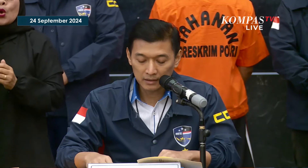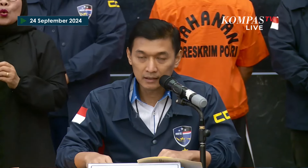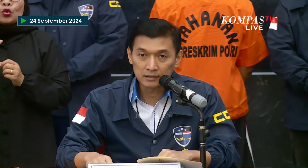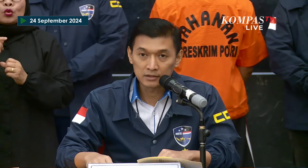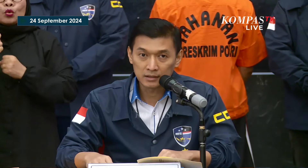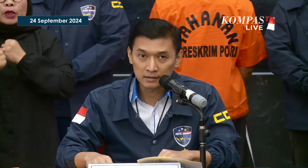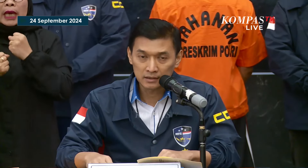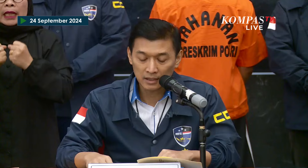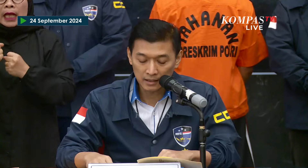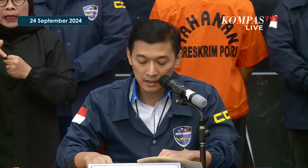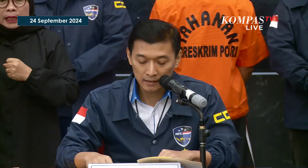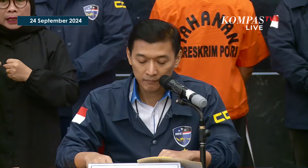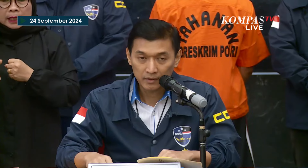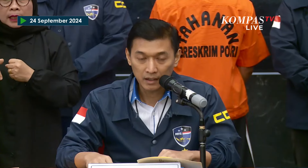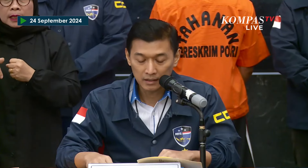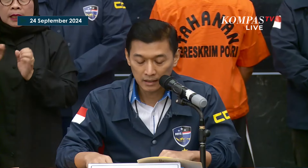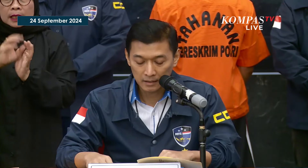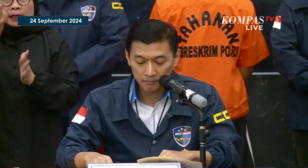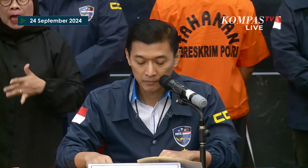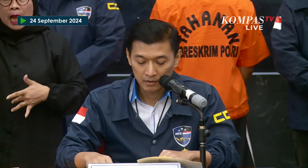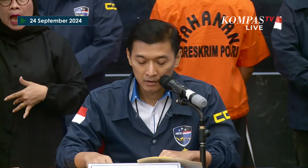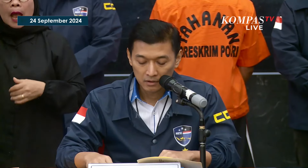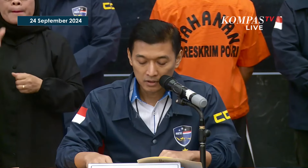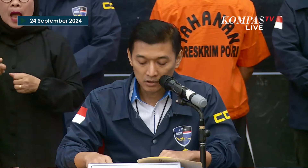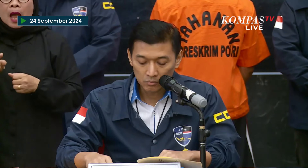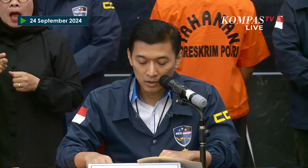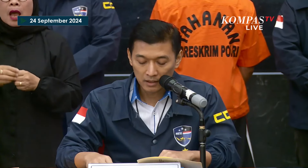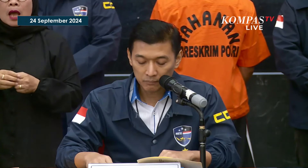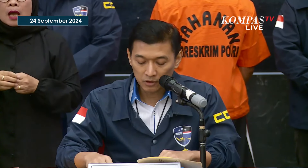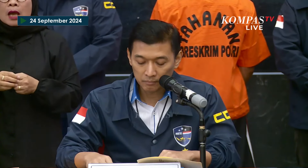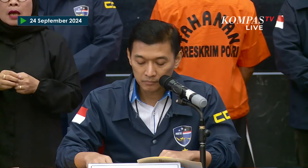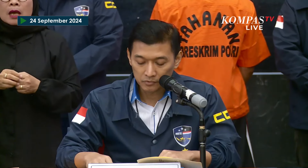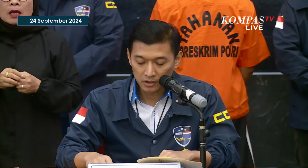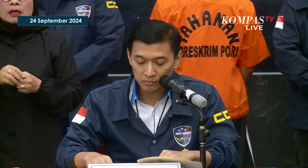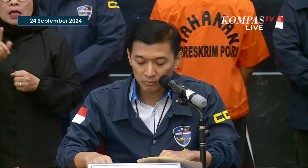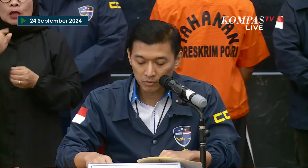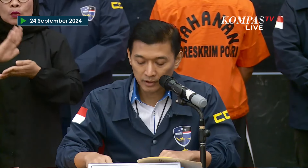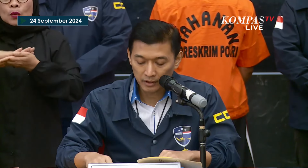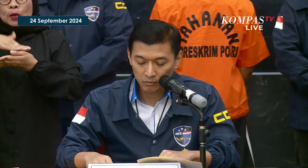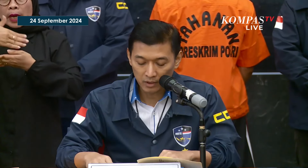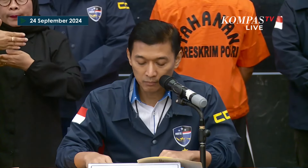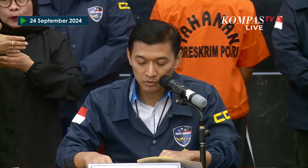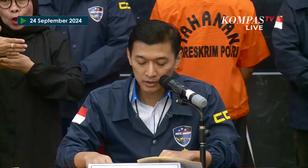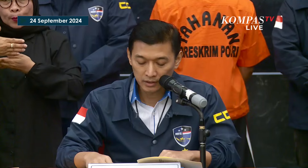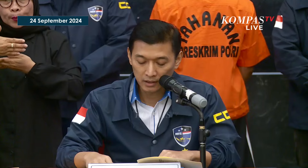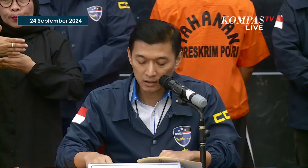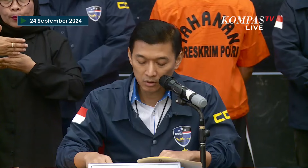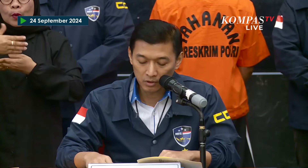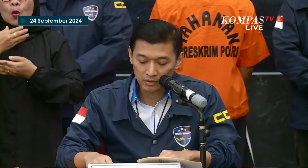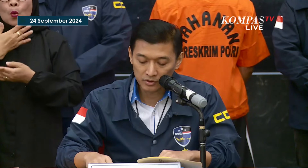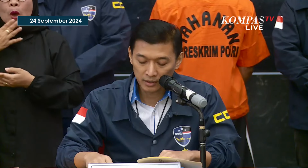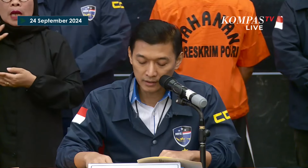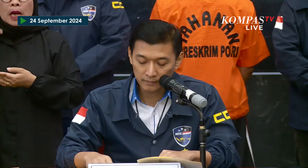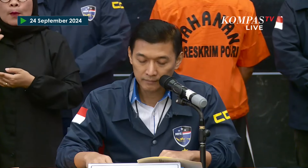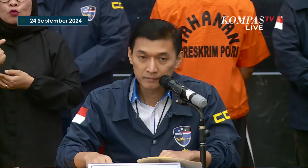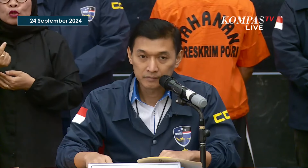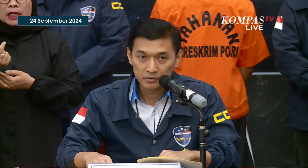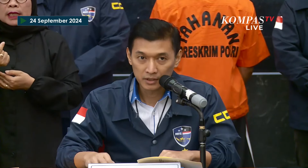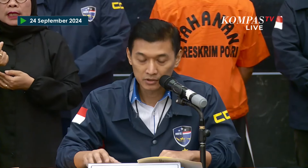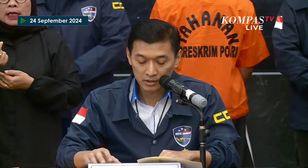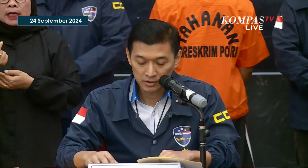telah diamankan dari tersangka adalah satu buah laptop jenis MacBook Air warna putih dengan nomor